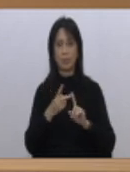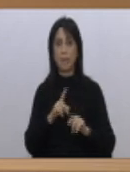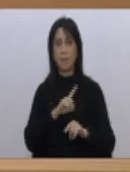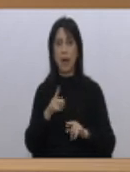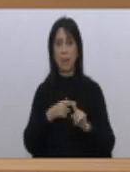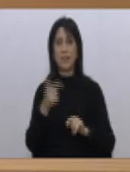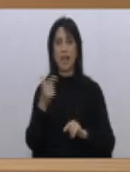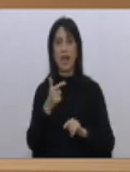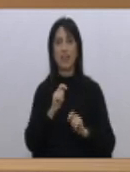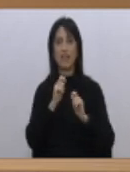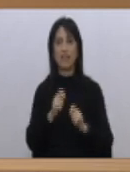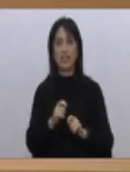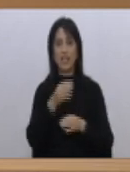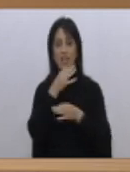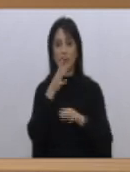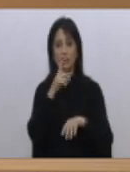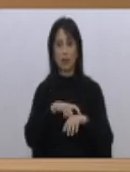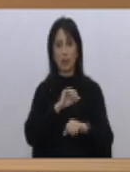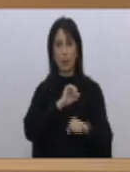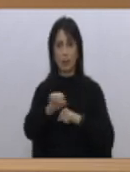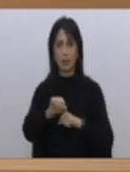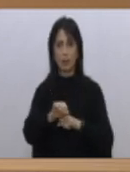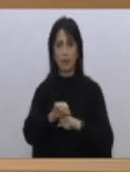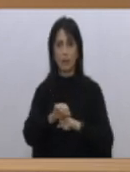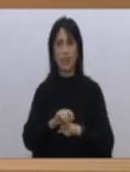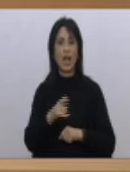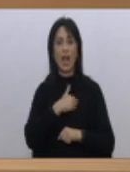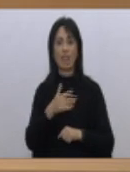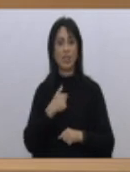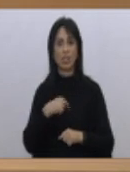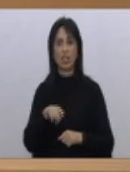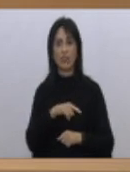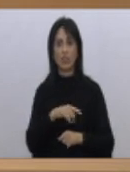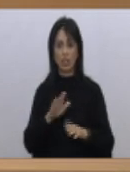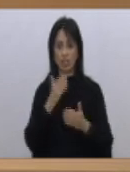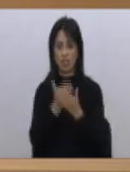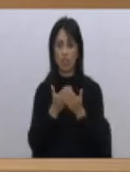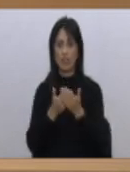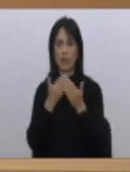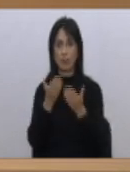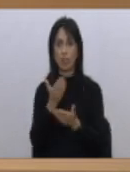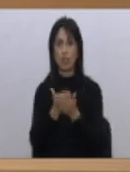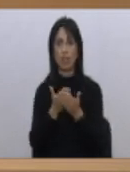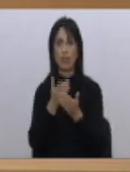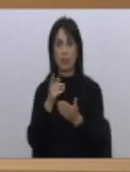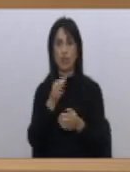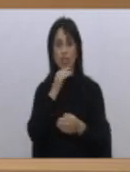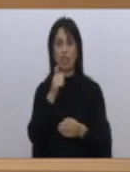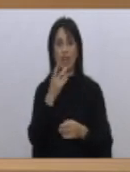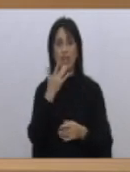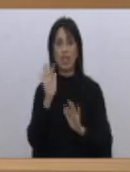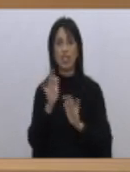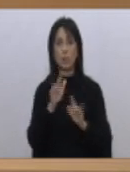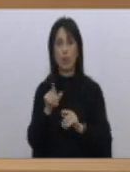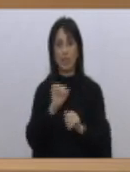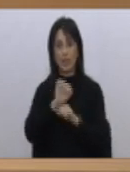იმის გარანტიას ვიძლევით, რომ ნებისმიერ დროს დავამარცხებთ. და რა გვინდა ჩვენ? რჩევას მოგცემთ, რჩევას მოგცემთ, რომ ჯერ ნაციონალური